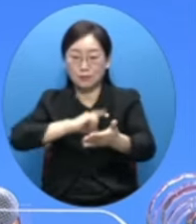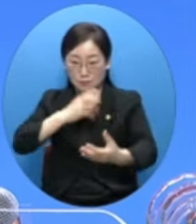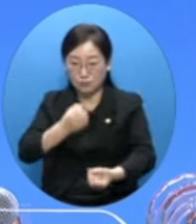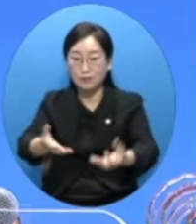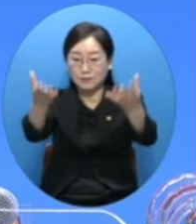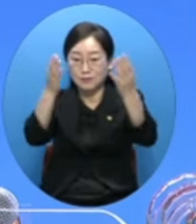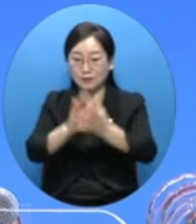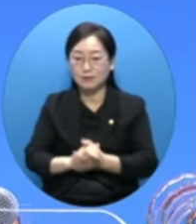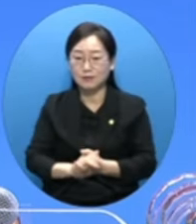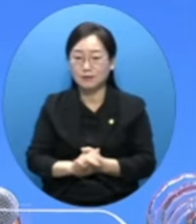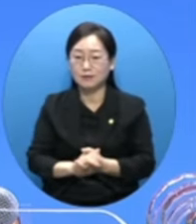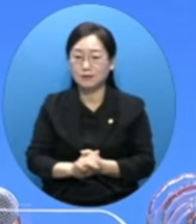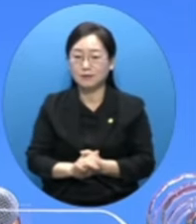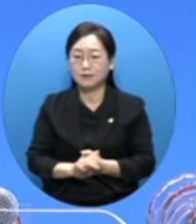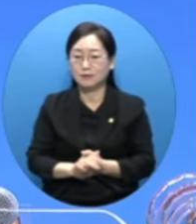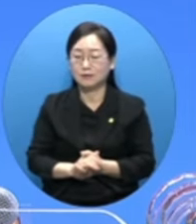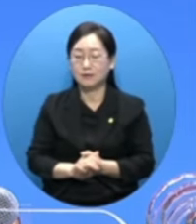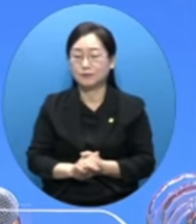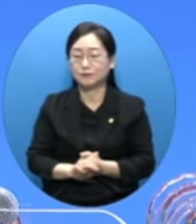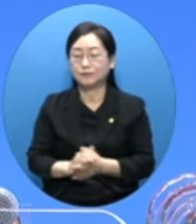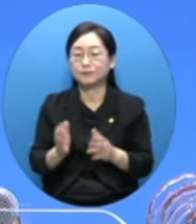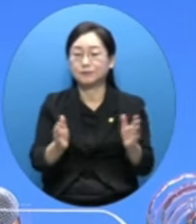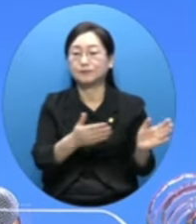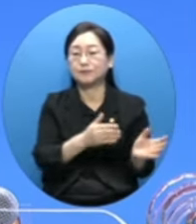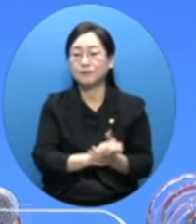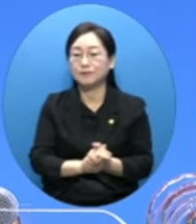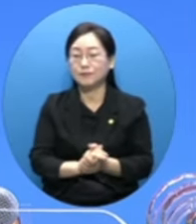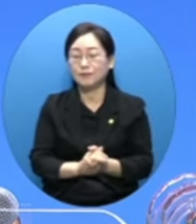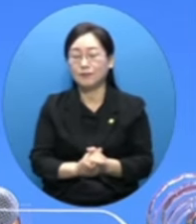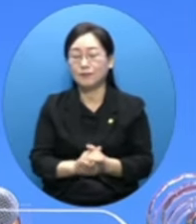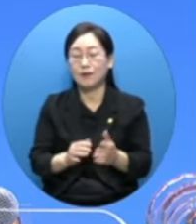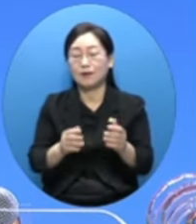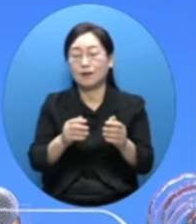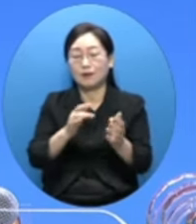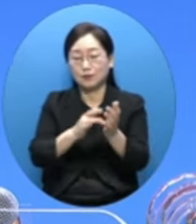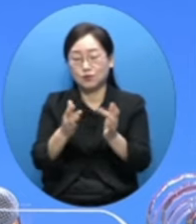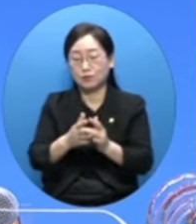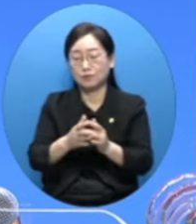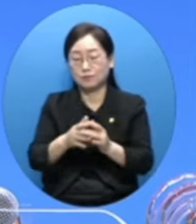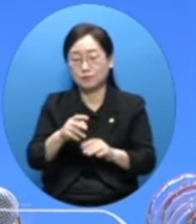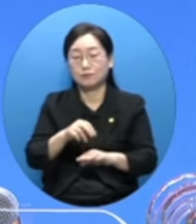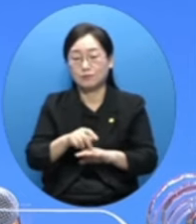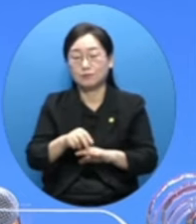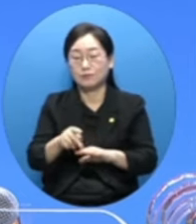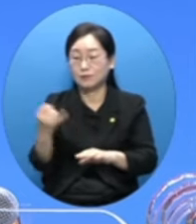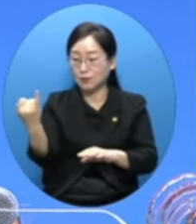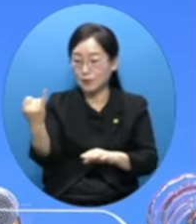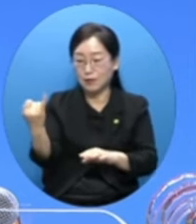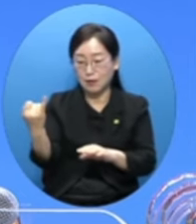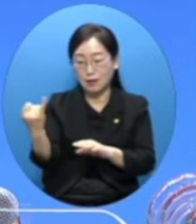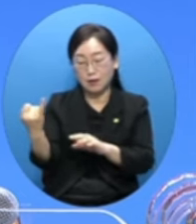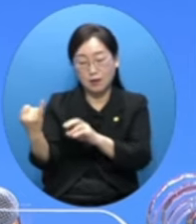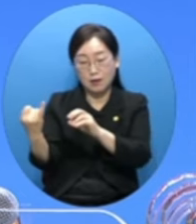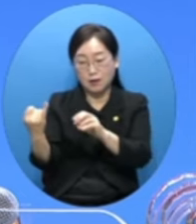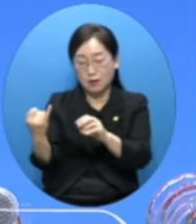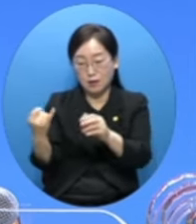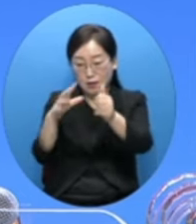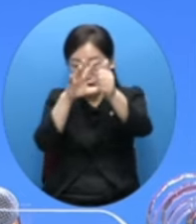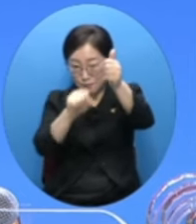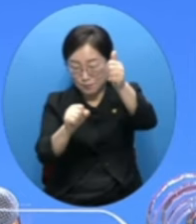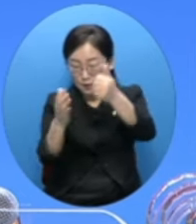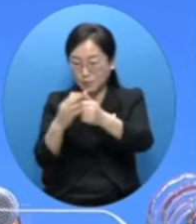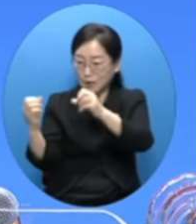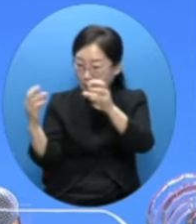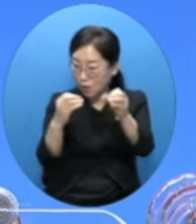축원합니다. 그런데 가시다가 발걸음을 멈추고 그녀와 대화를 하는 동안에 그만 시간이